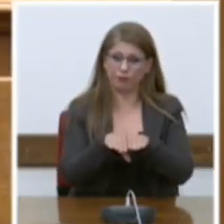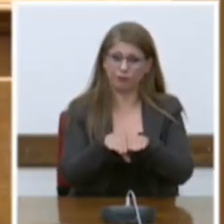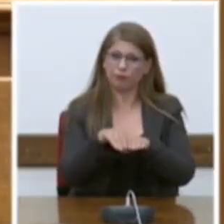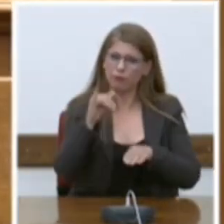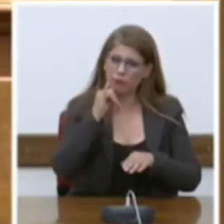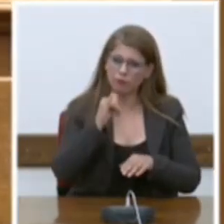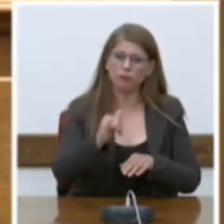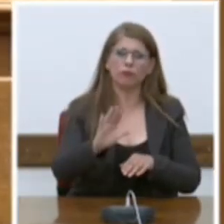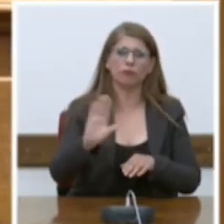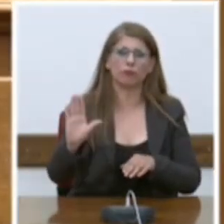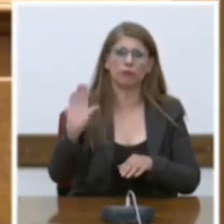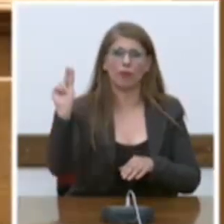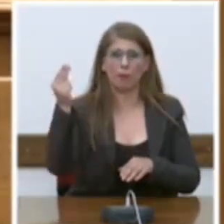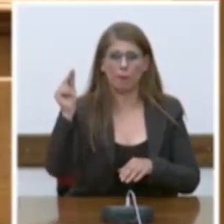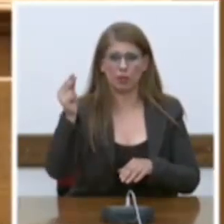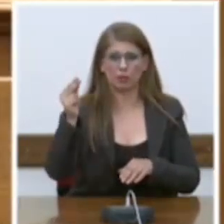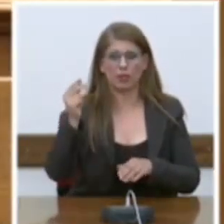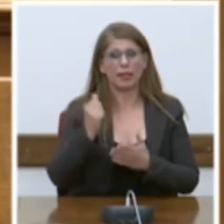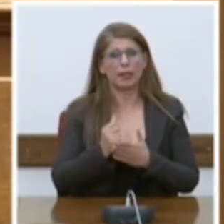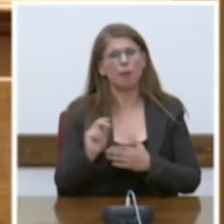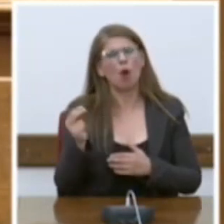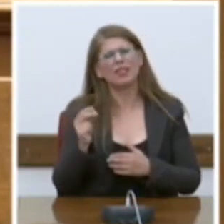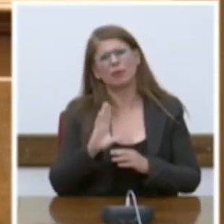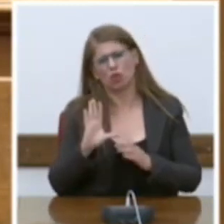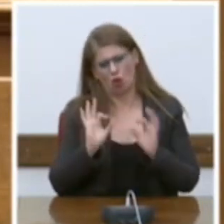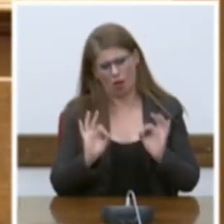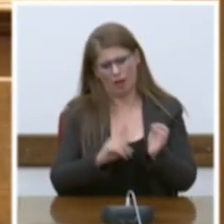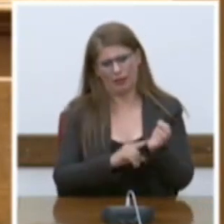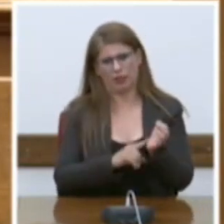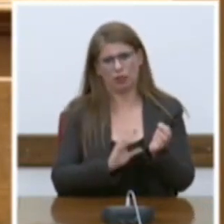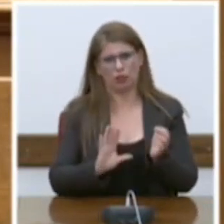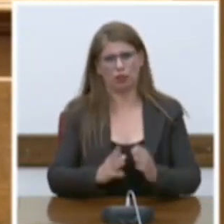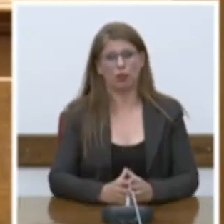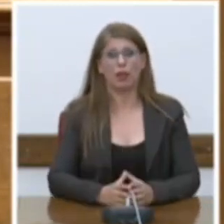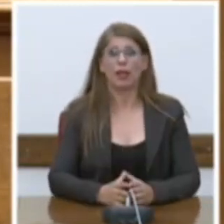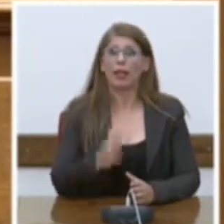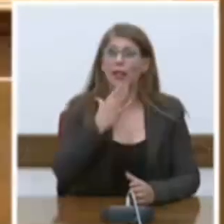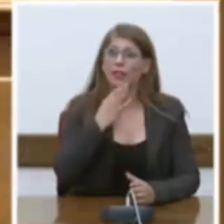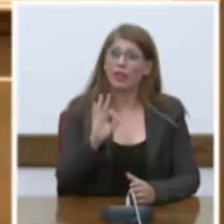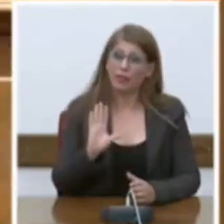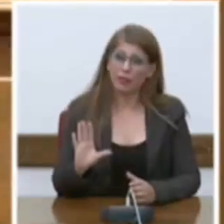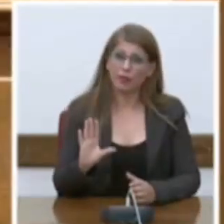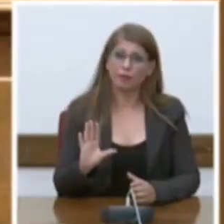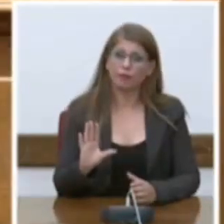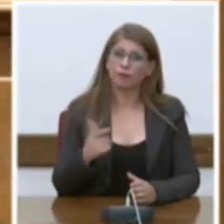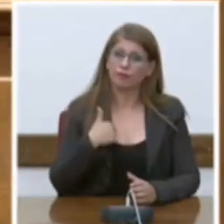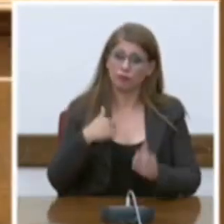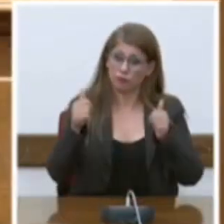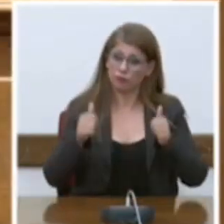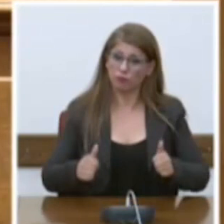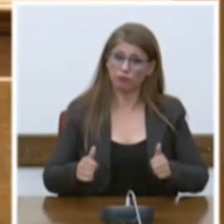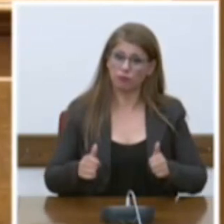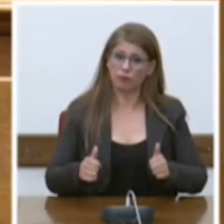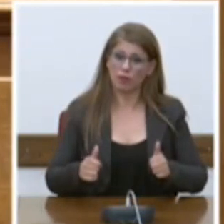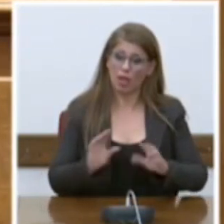των πολιτιστικών και πολιτισμικών τους χαρακτηριστικών. Δηλαδή, ευαγγελιζόμαστε την παλινόρθωση της